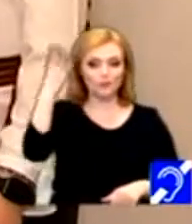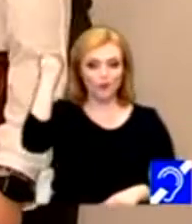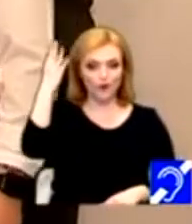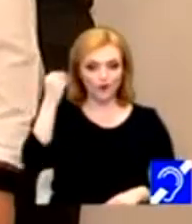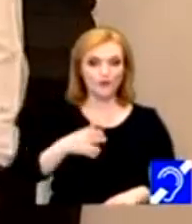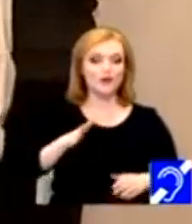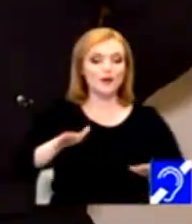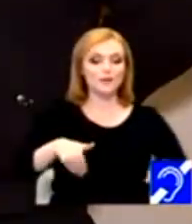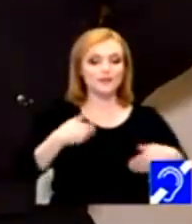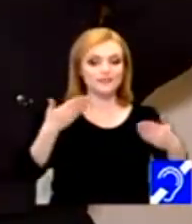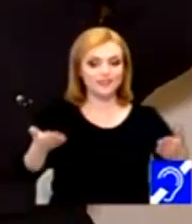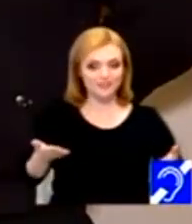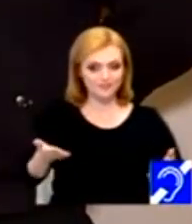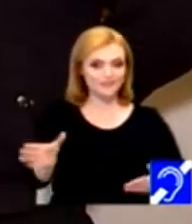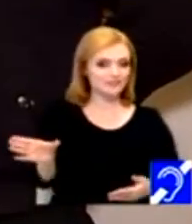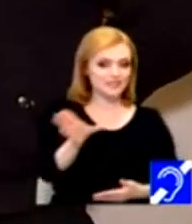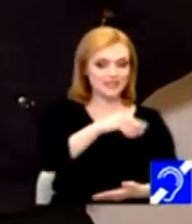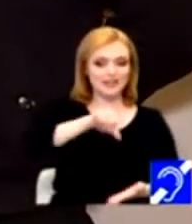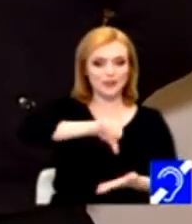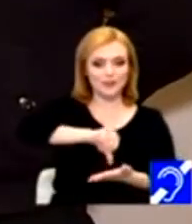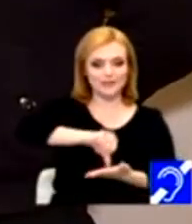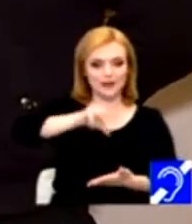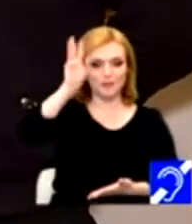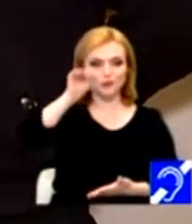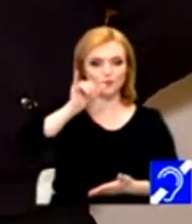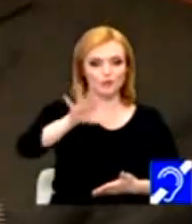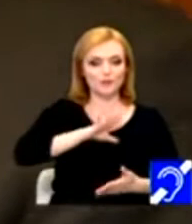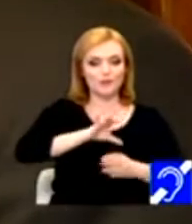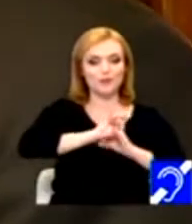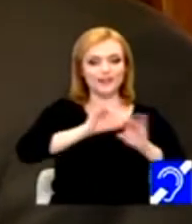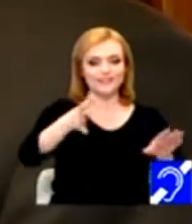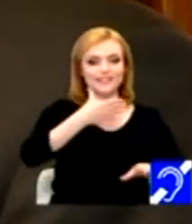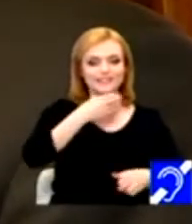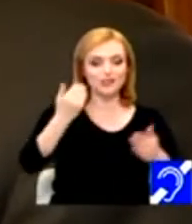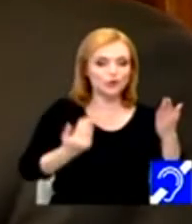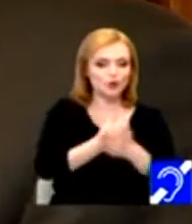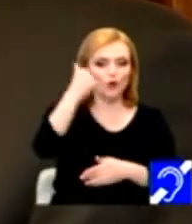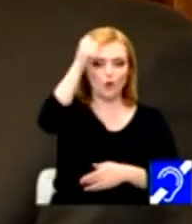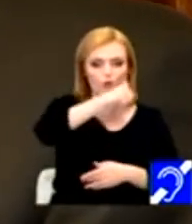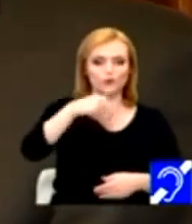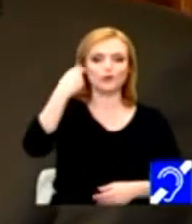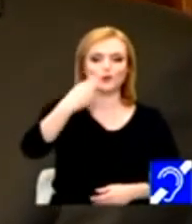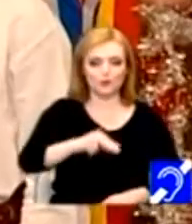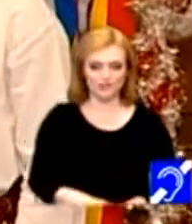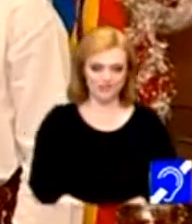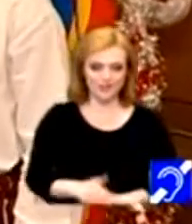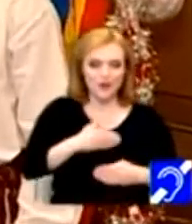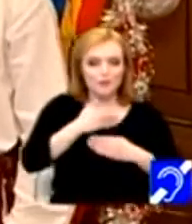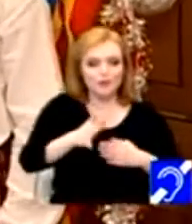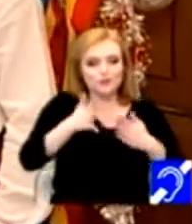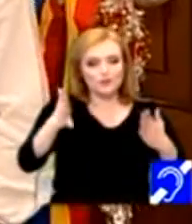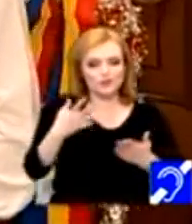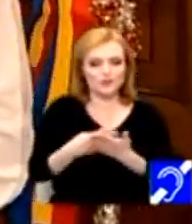și angajaților reprezentanței diplomatice să aibă sărbători de iarnă fericite și un an nou spornic. Imagini vedeți imediat